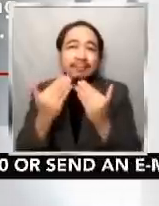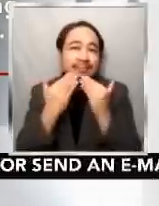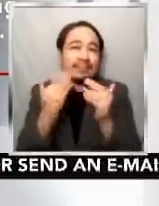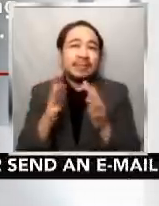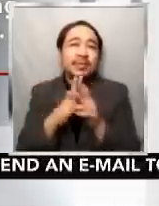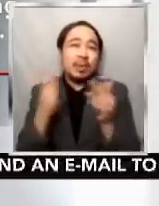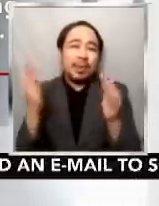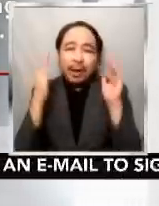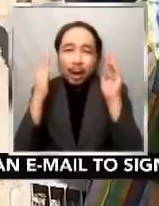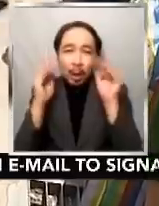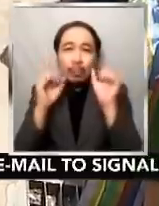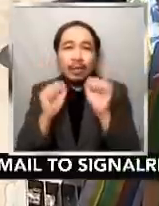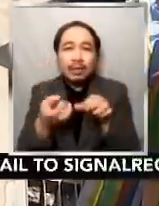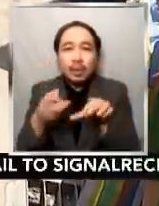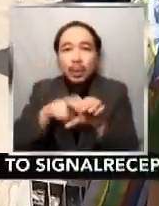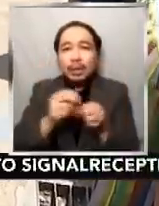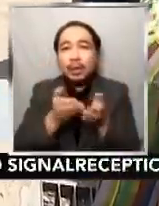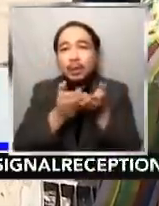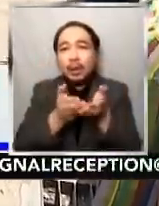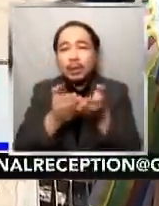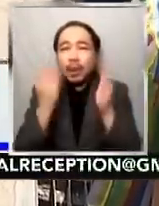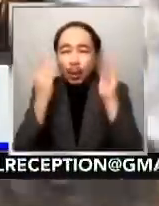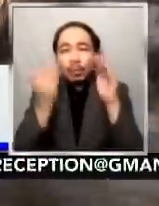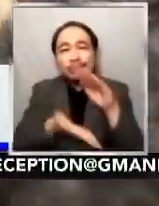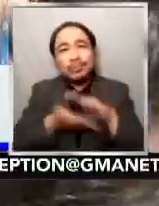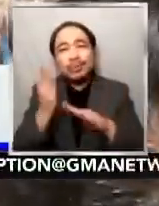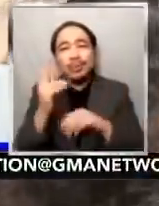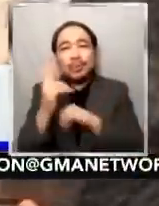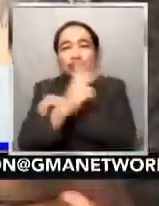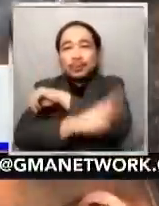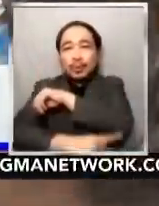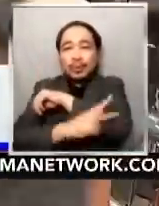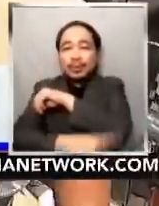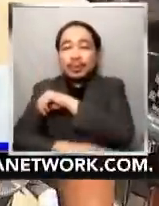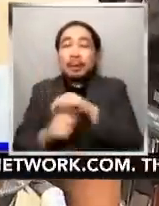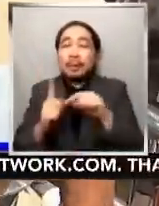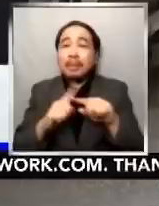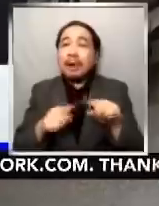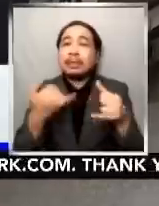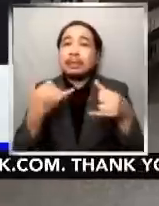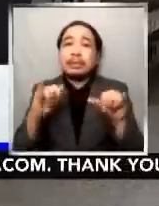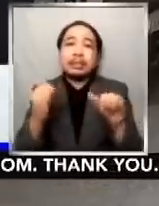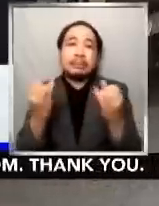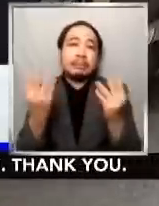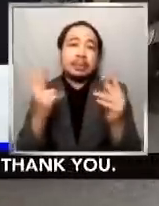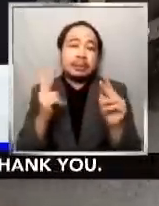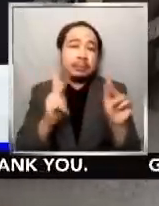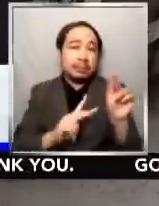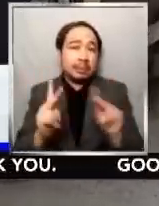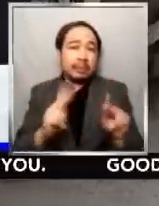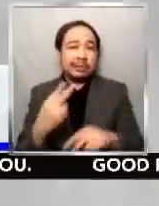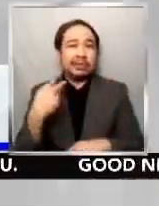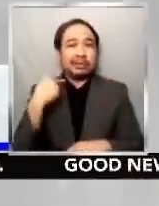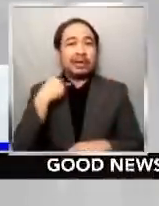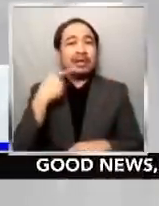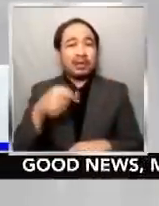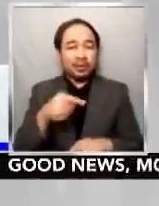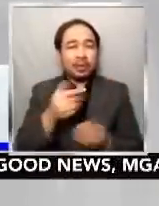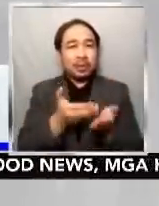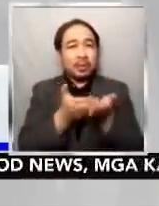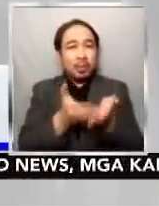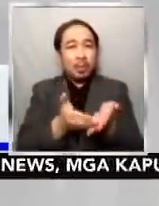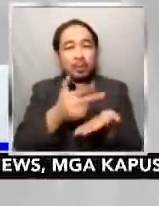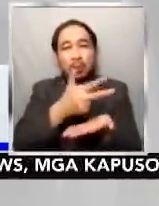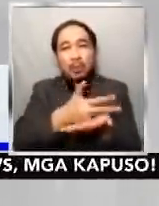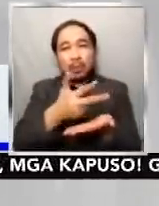na kami ng probinsya. Pero di tulad ni Jeneline, marami pang stranded sa North Port dahil walang pambayad sa RT-PCR test. Gaya ni